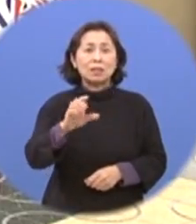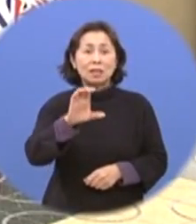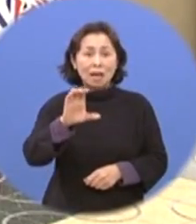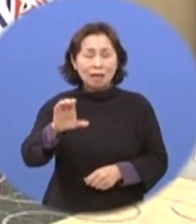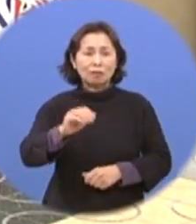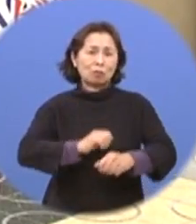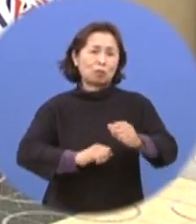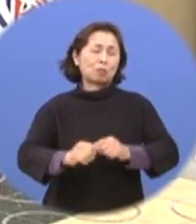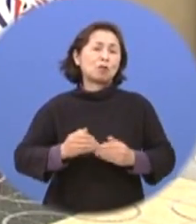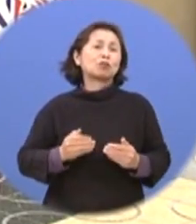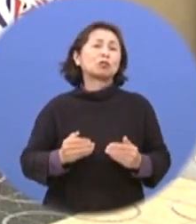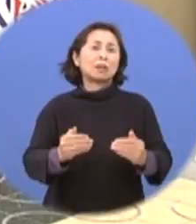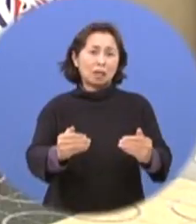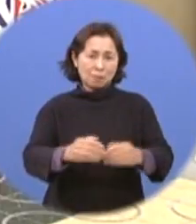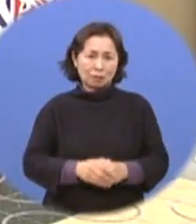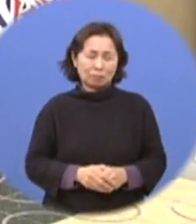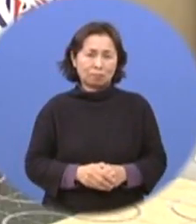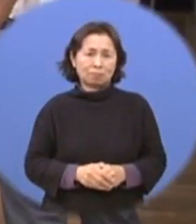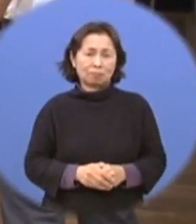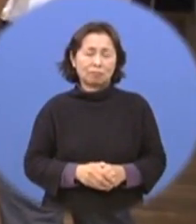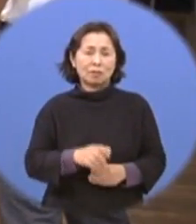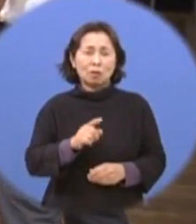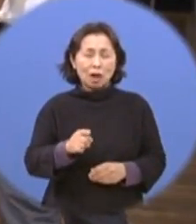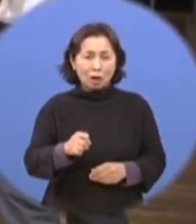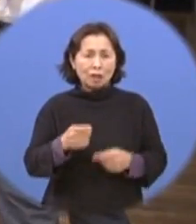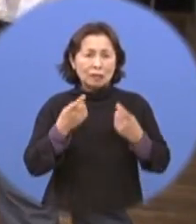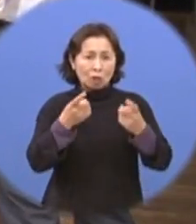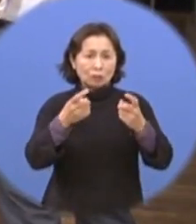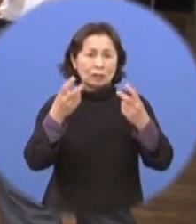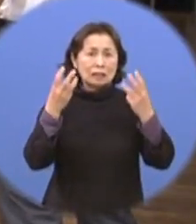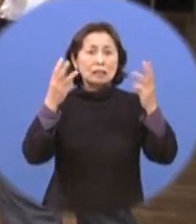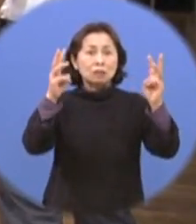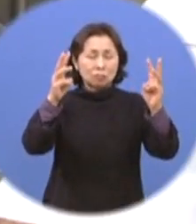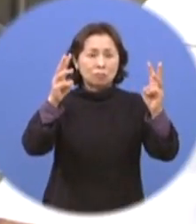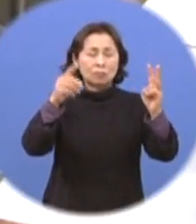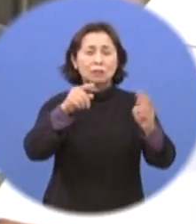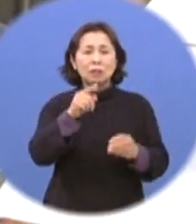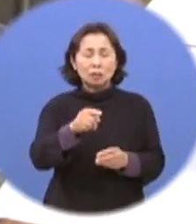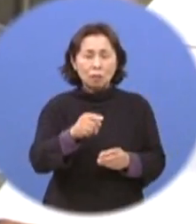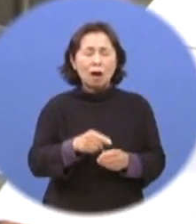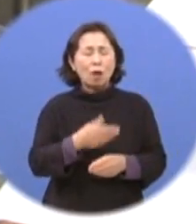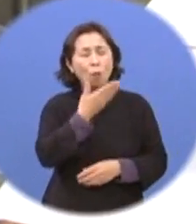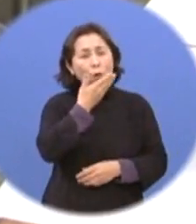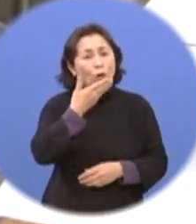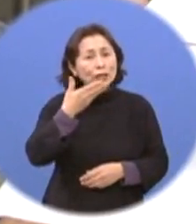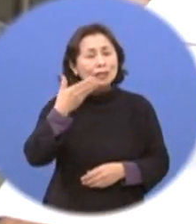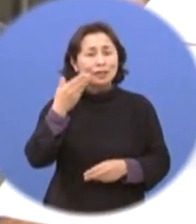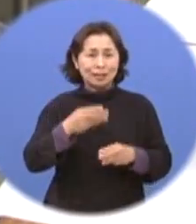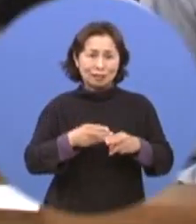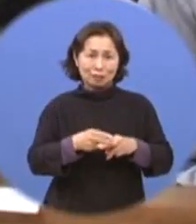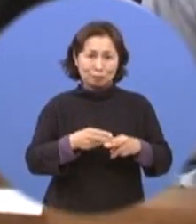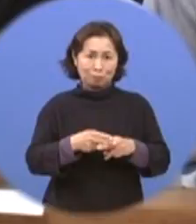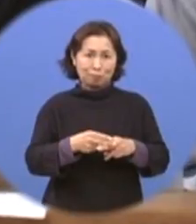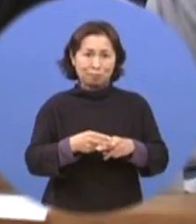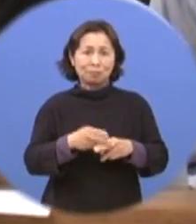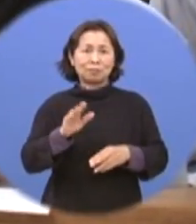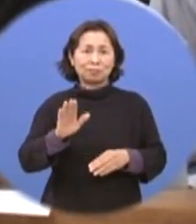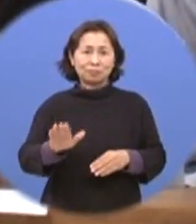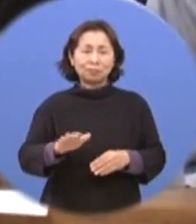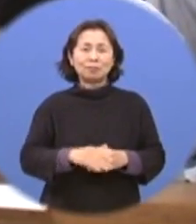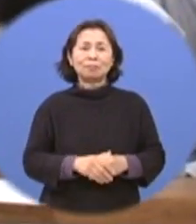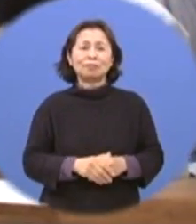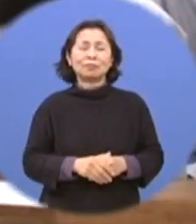やはり猪鹿っていうのはあのを隠されたもではありますけれどもやはり美味しいというおいしいお肉なので